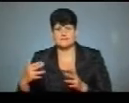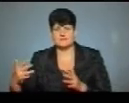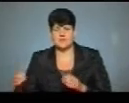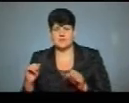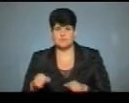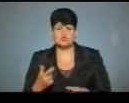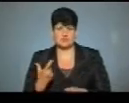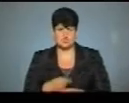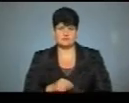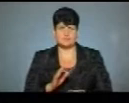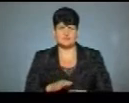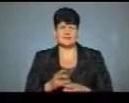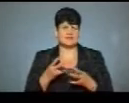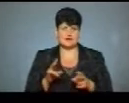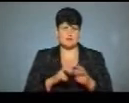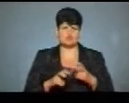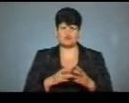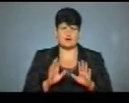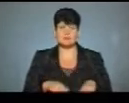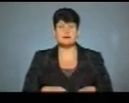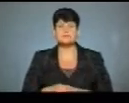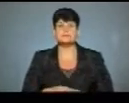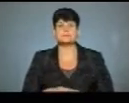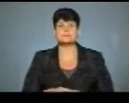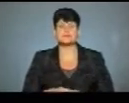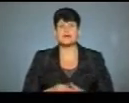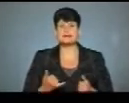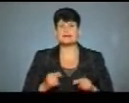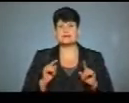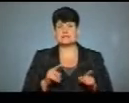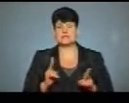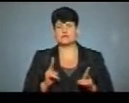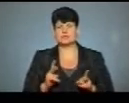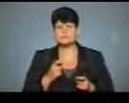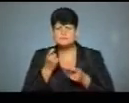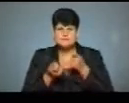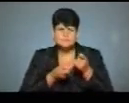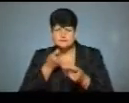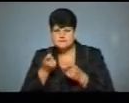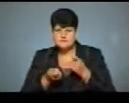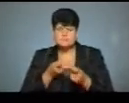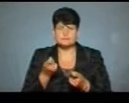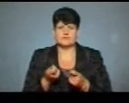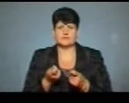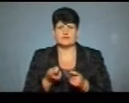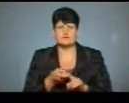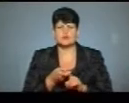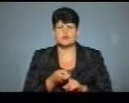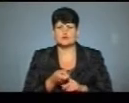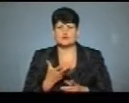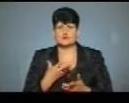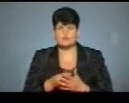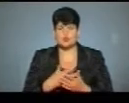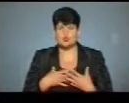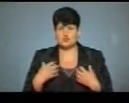йти і щепитися, навіть не треба шукати цих даних. А для тих, хто скрупульозно дуже відноситься до стану свого здоров'я і хоче